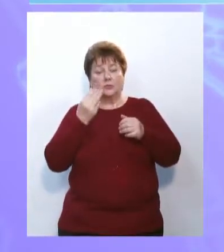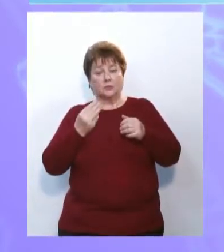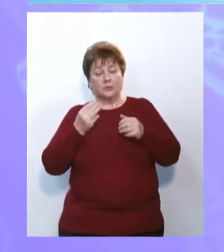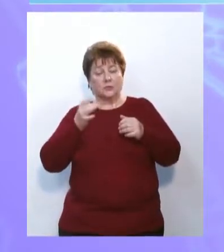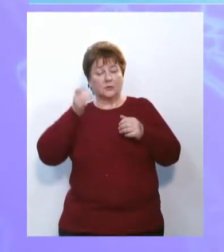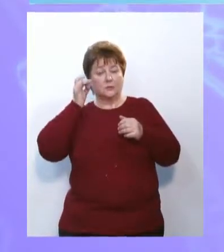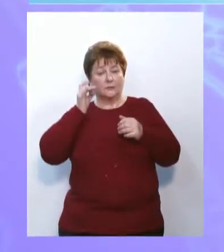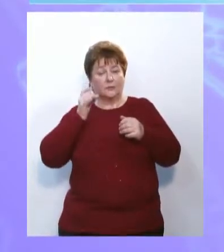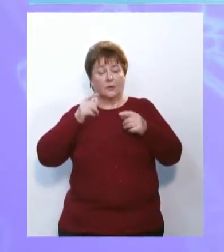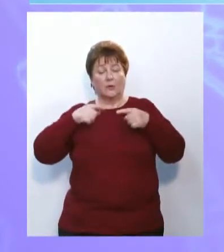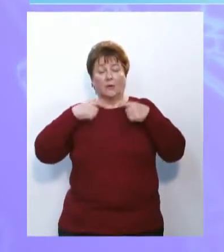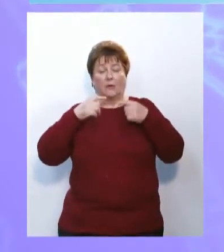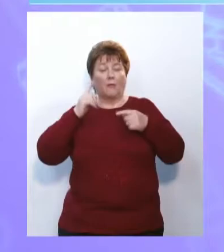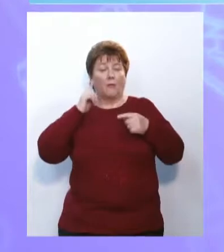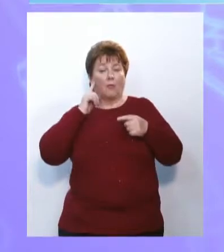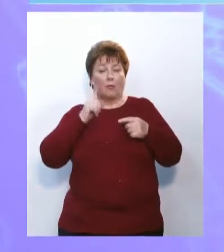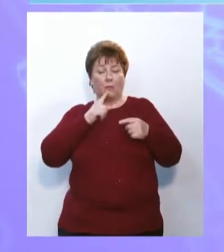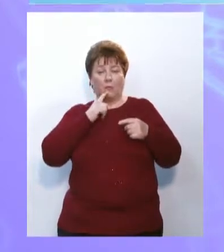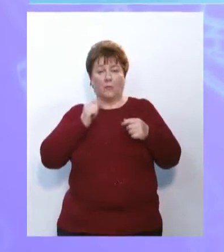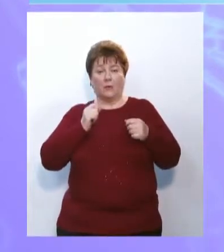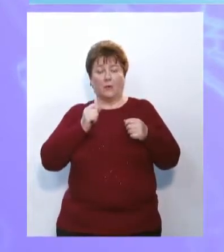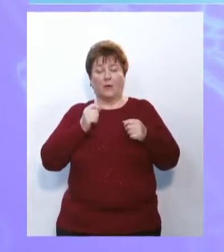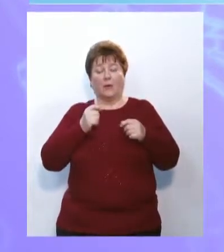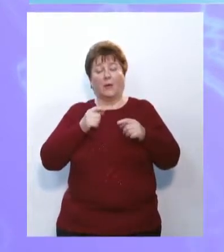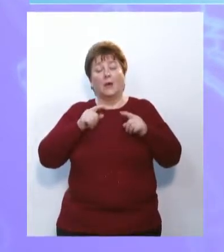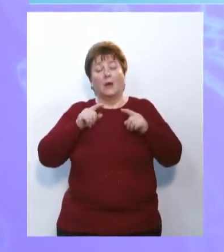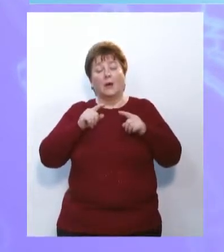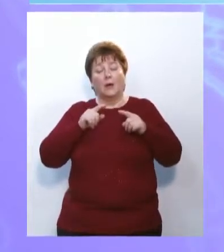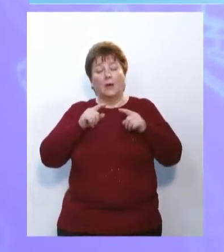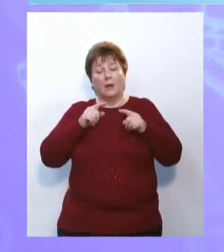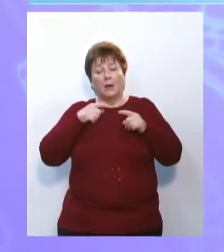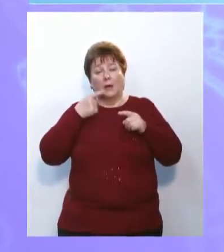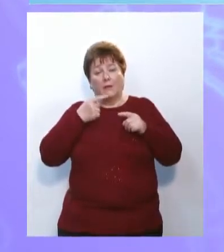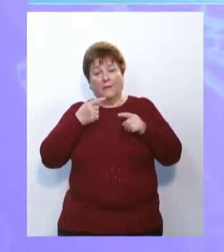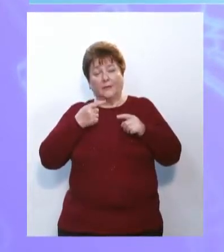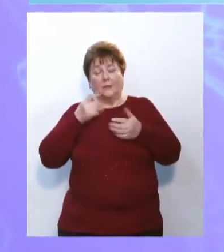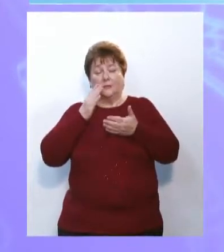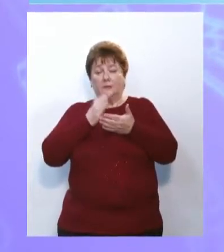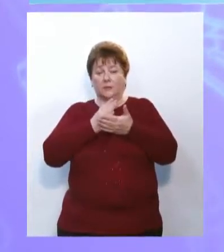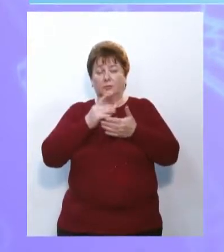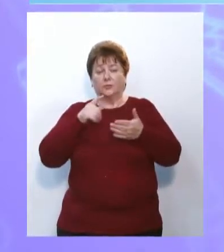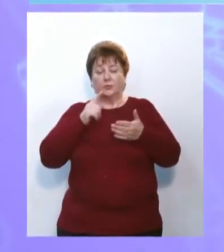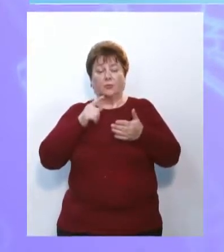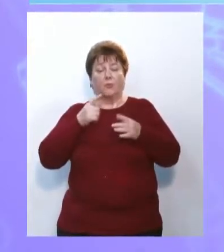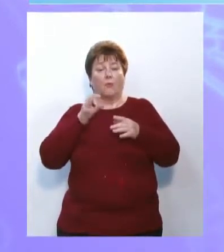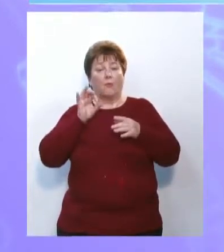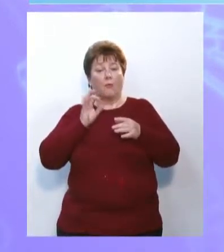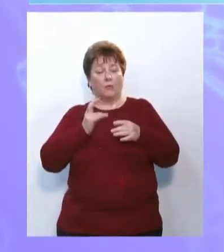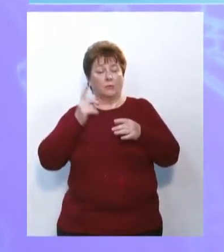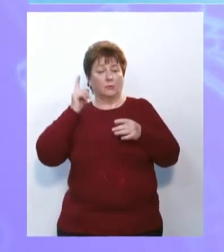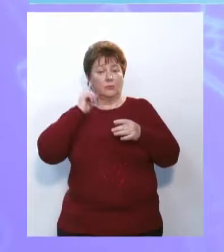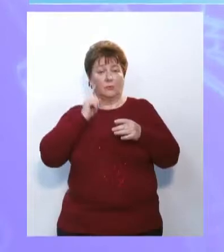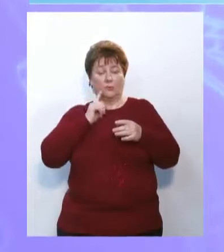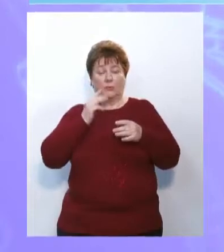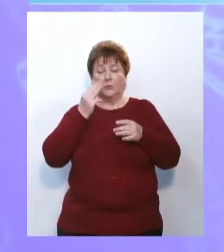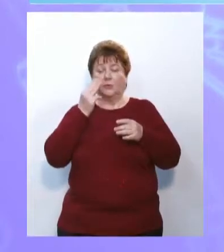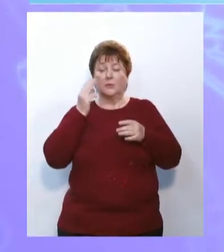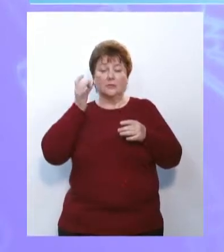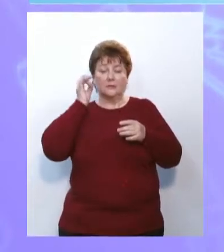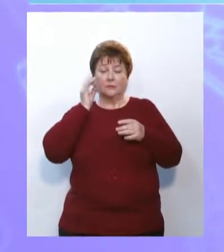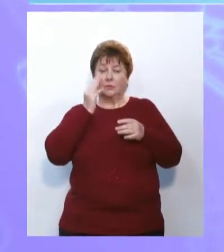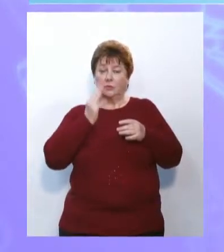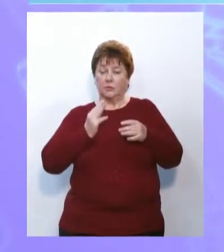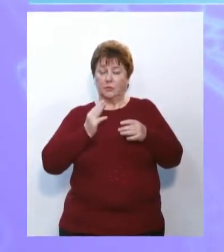звучит глухо. Поэтому и говорят, что он глухой. Звук Щ,